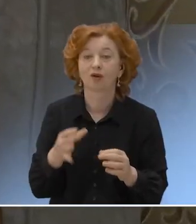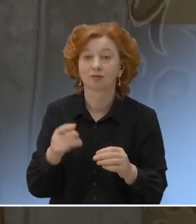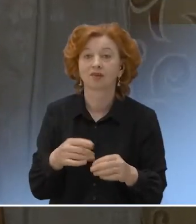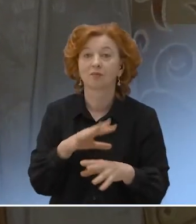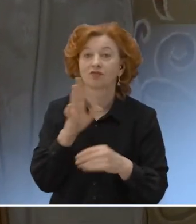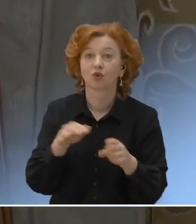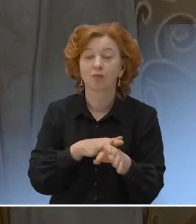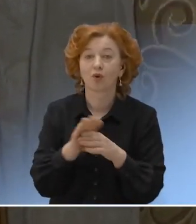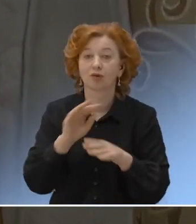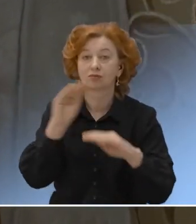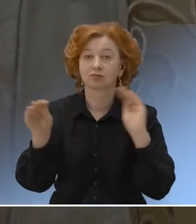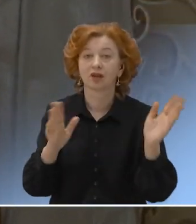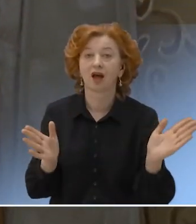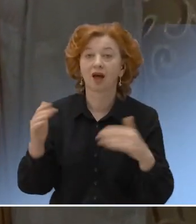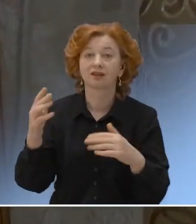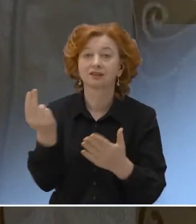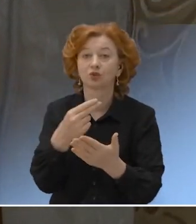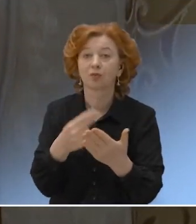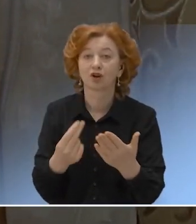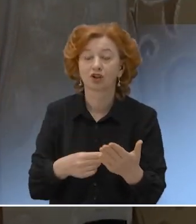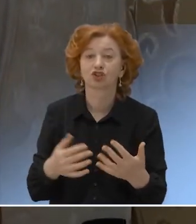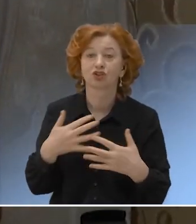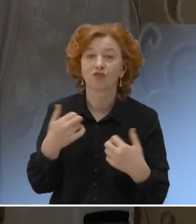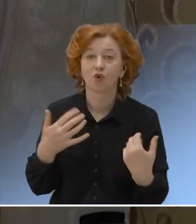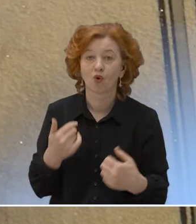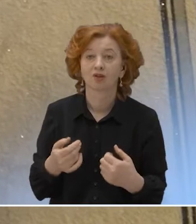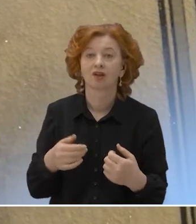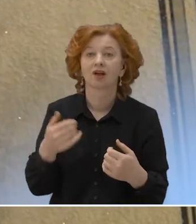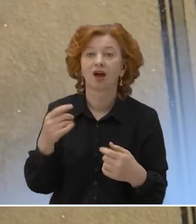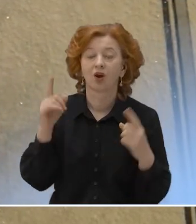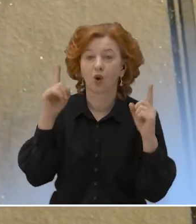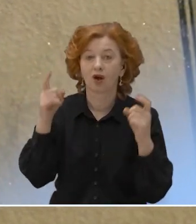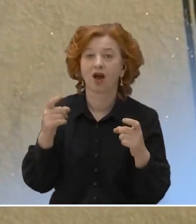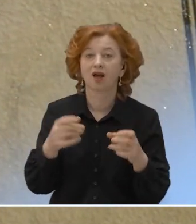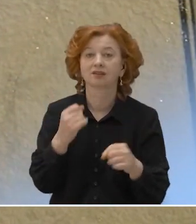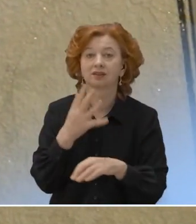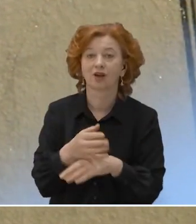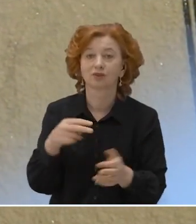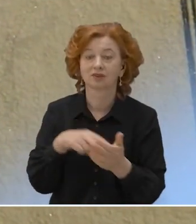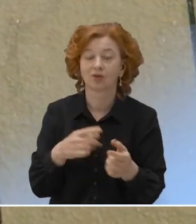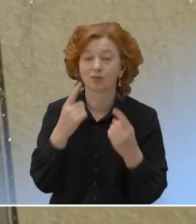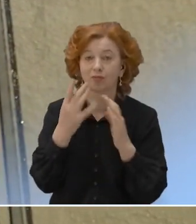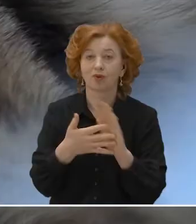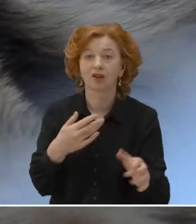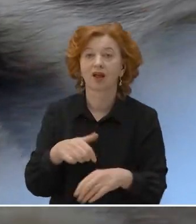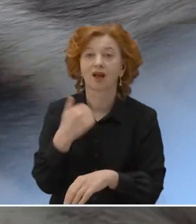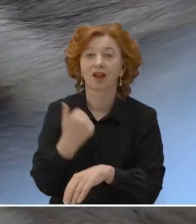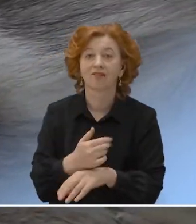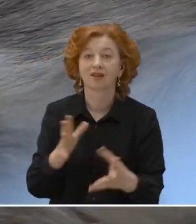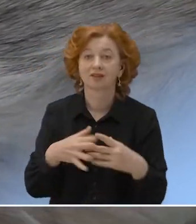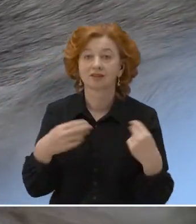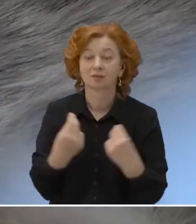охотничьей атрибутики. На стенах картины с изображением диких животных, козлиные рога. Сразу становится понятно,